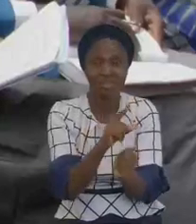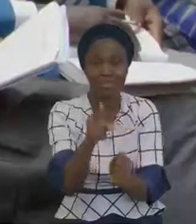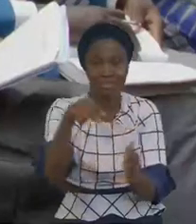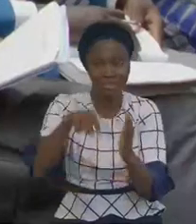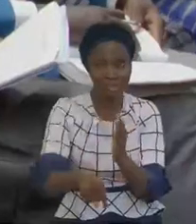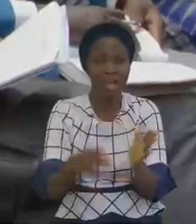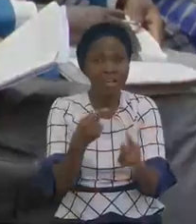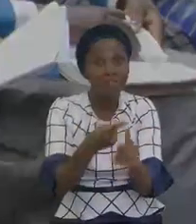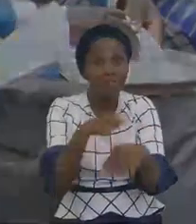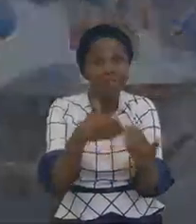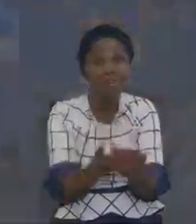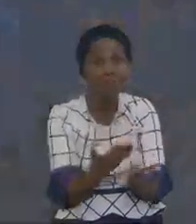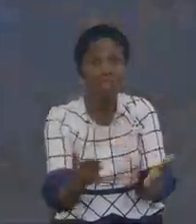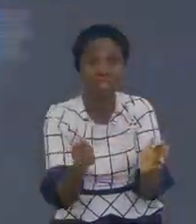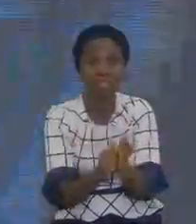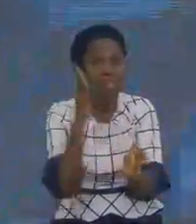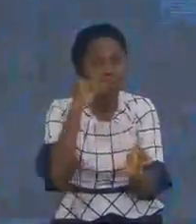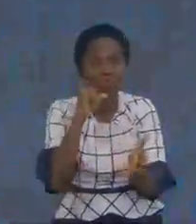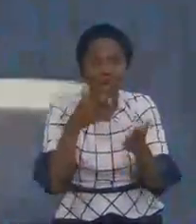pas d'avoir le progrès dans ta vie.